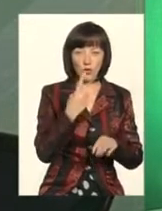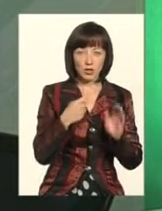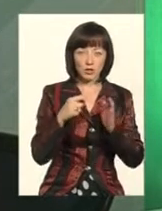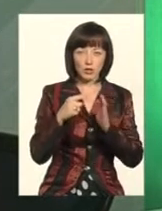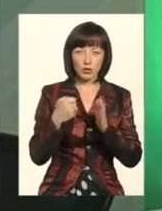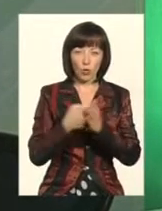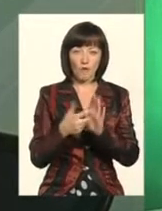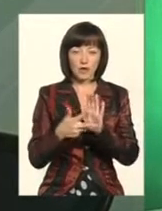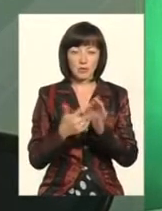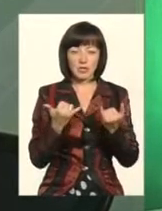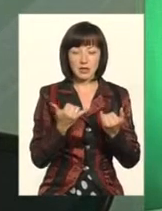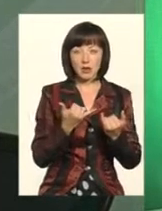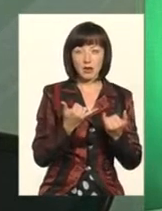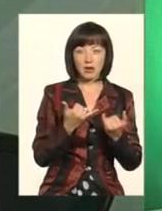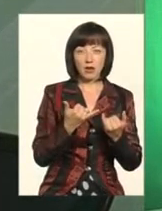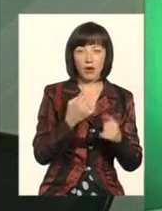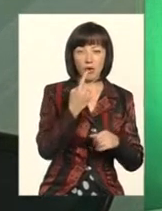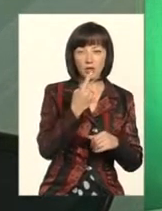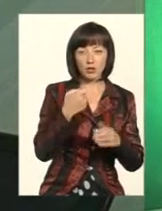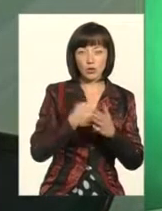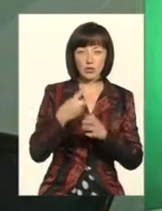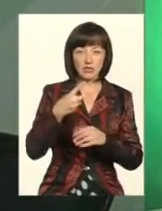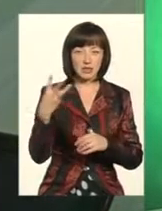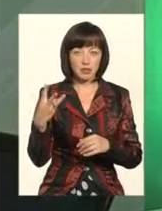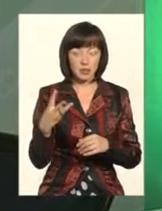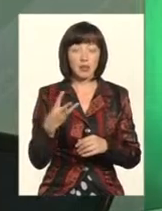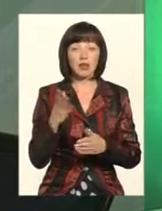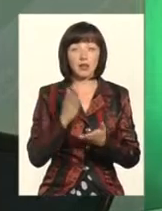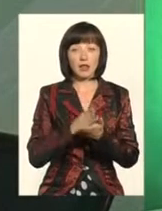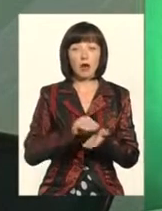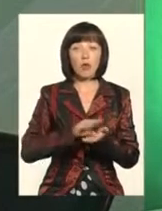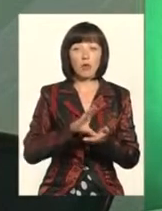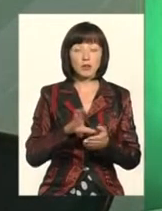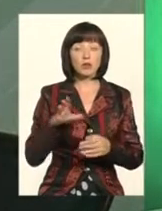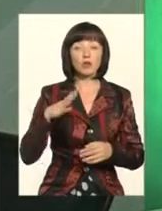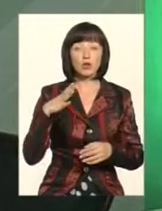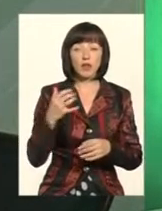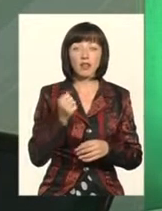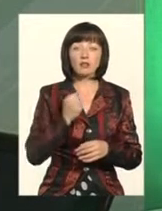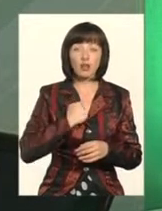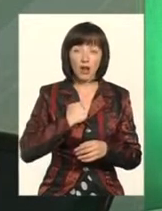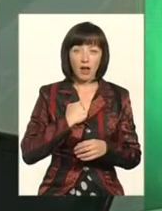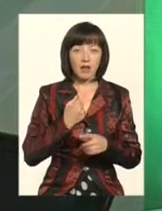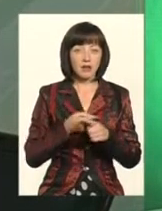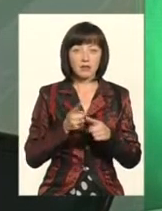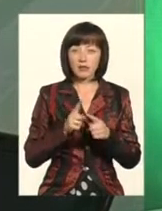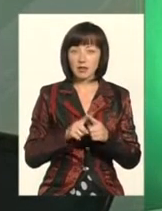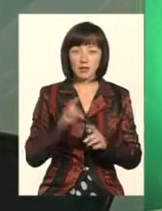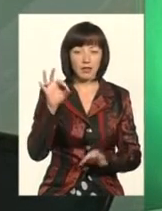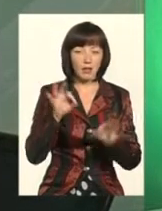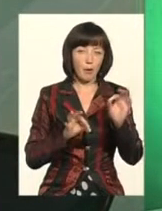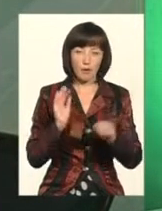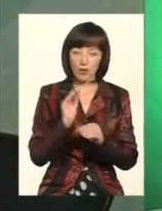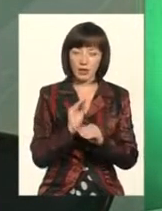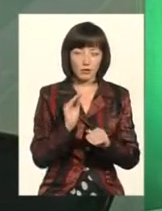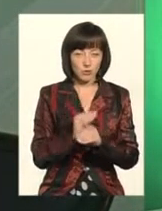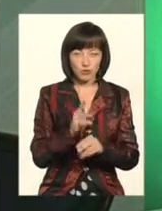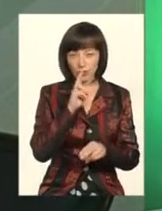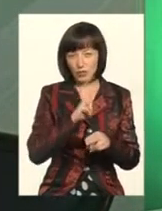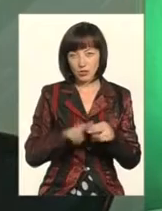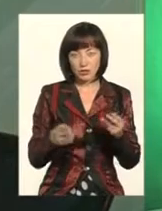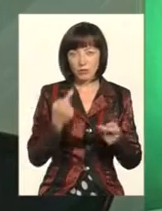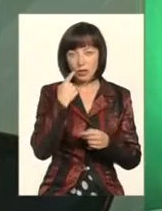зараз 1 був до 40, 1 до 23. І навіть ті накопичення, які були, на жаль, вони не проіндексовані, і вони втрачають,